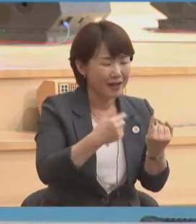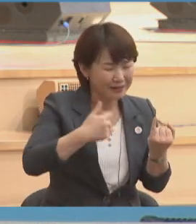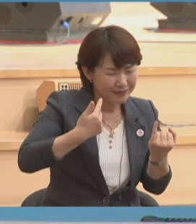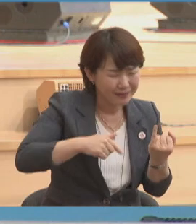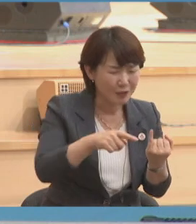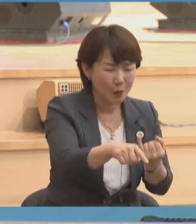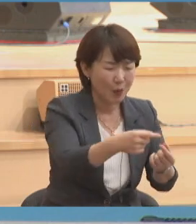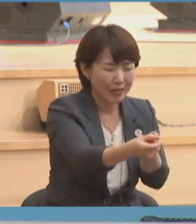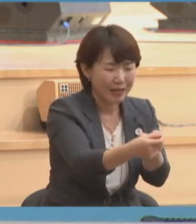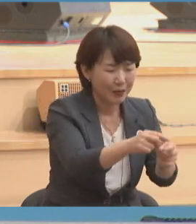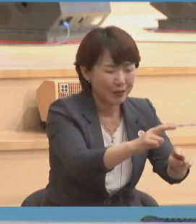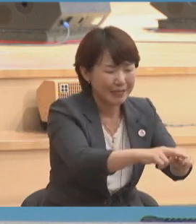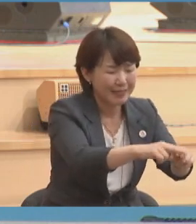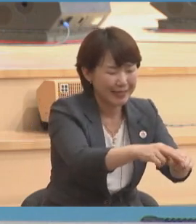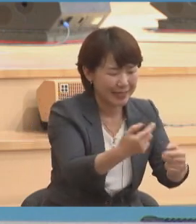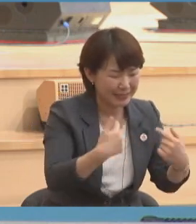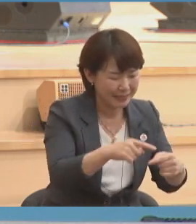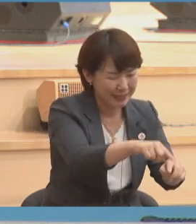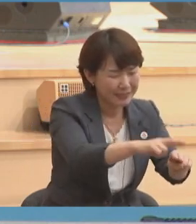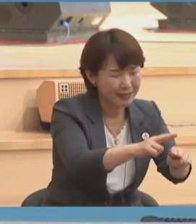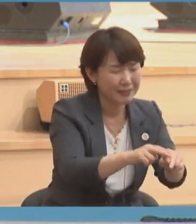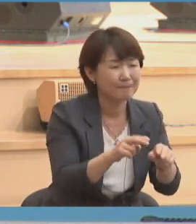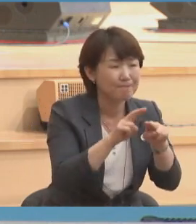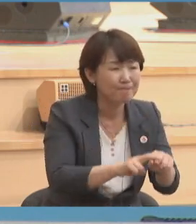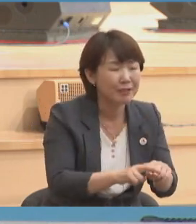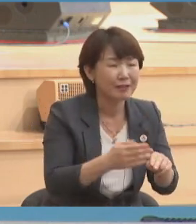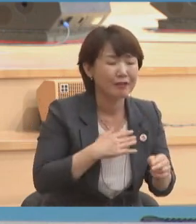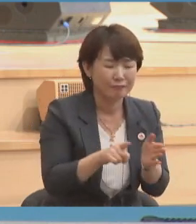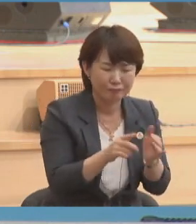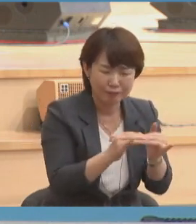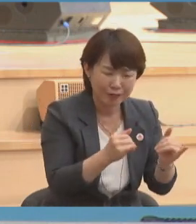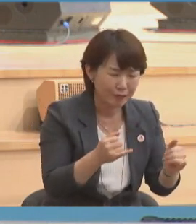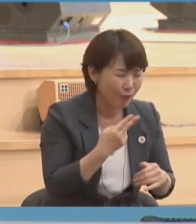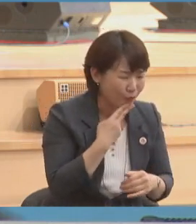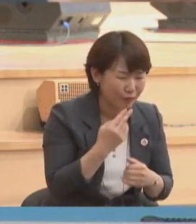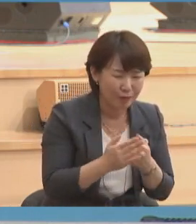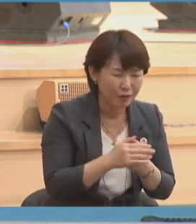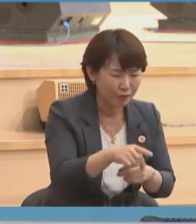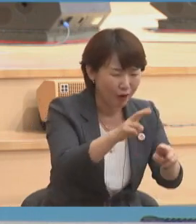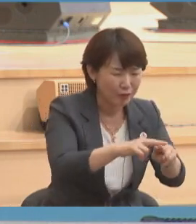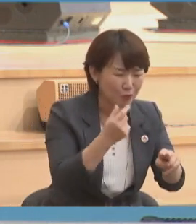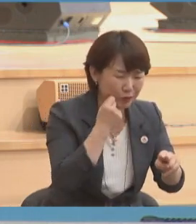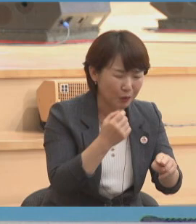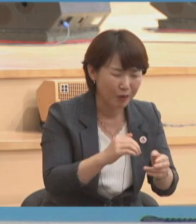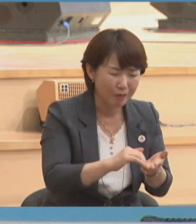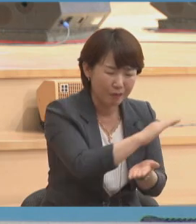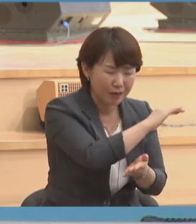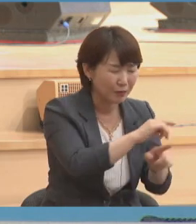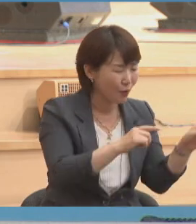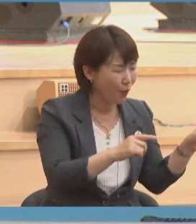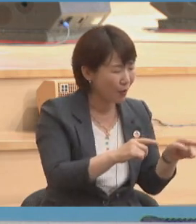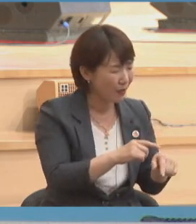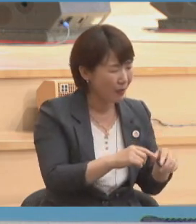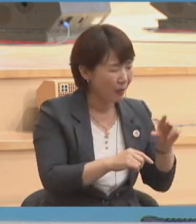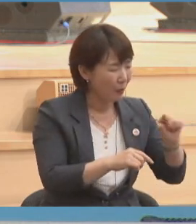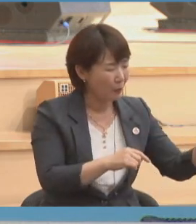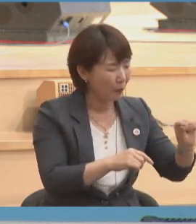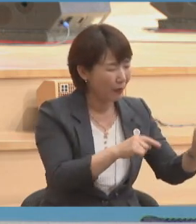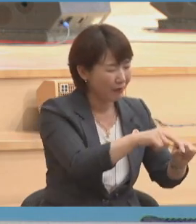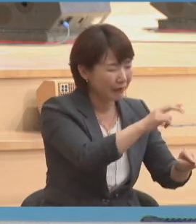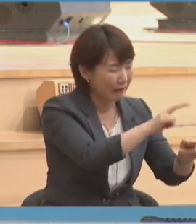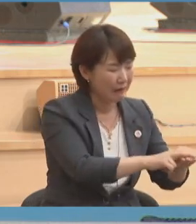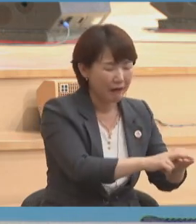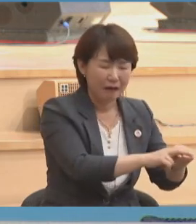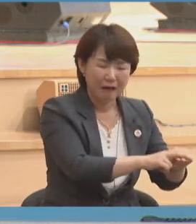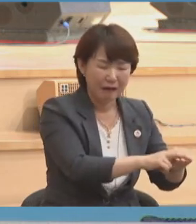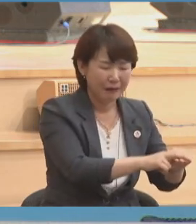앉아서 은혜 받는 자리가 있는데 나는 태신자가 없으니까 나는 거기에 못 앉고 저 사이드에 앉아야 된다, 이게 막